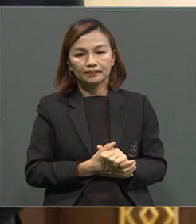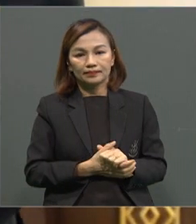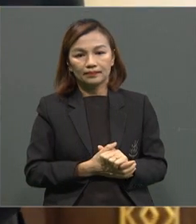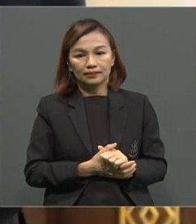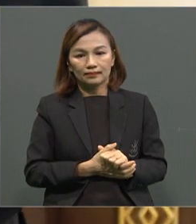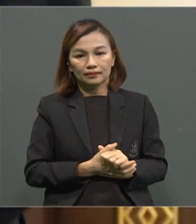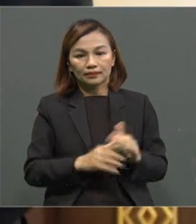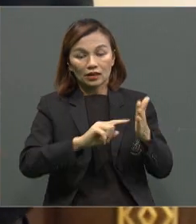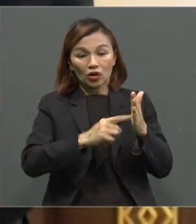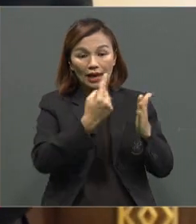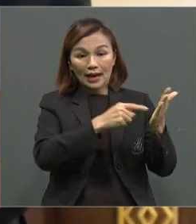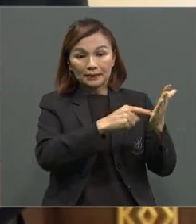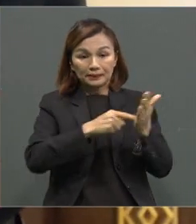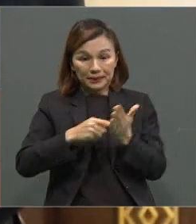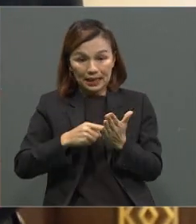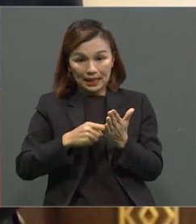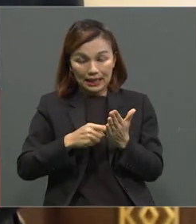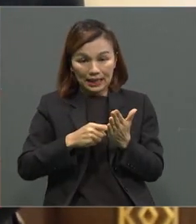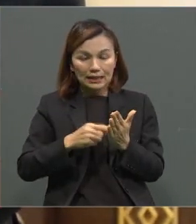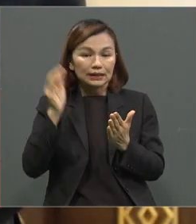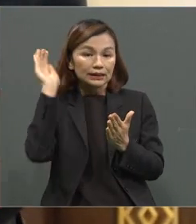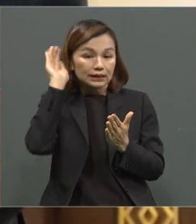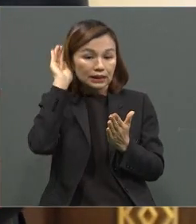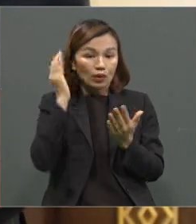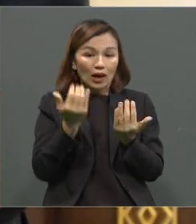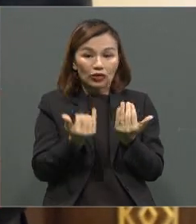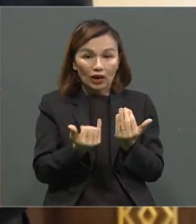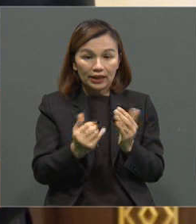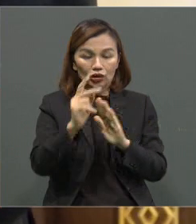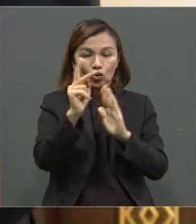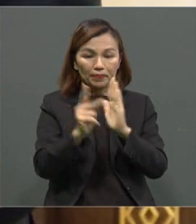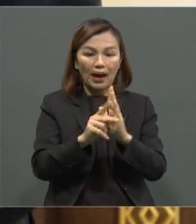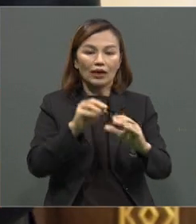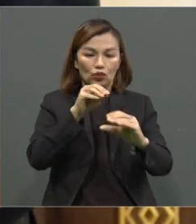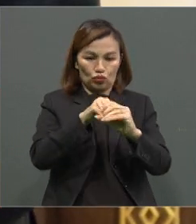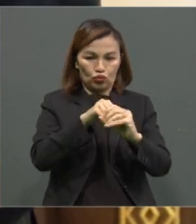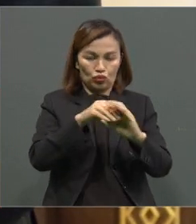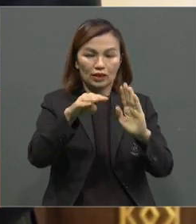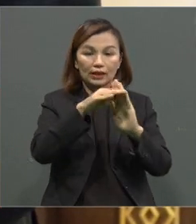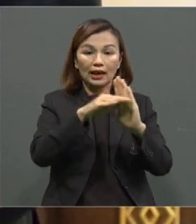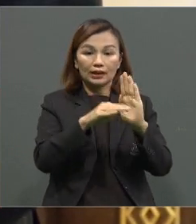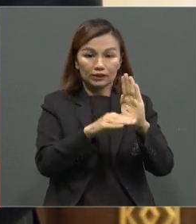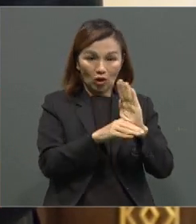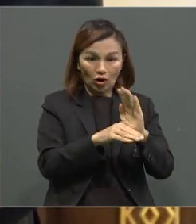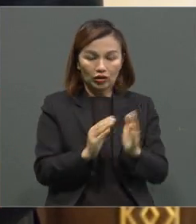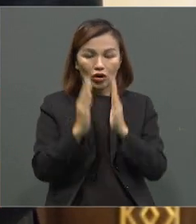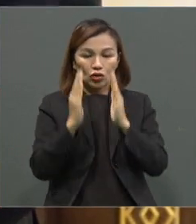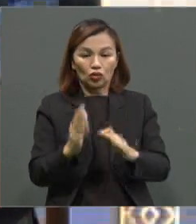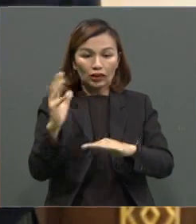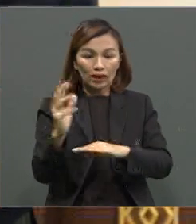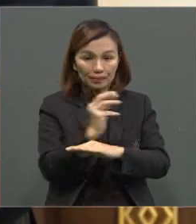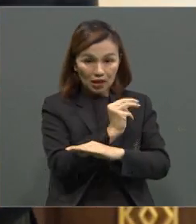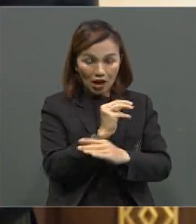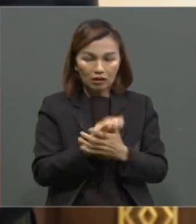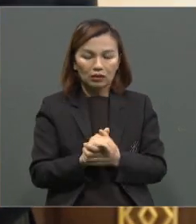จากวันแรกมาเขาก็ไม่ได้อ่านนะครับก็เชื่อว่าตอนนี้อยู่ในกระบวนการของกฎหมายแล้วนะครับเรื่องของถ้าเกิดมีนักการเมืองหรือใครก็ตามที่ไป